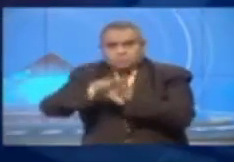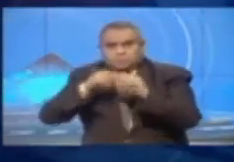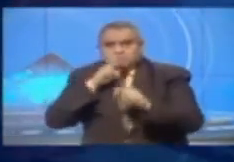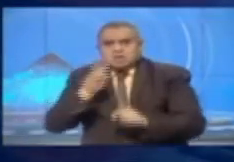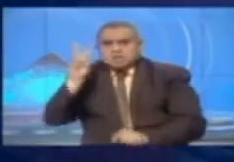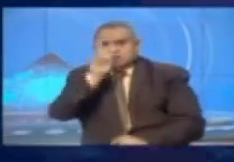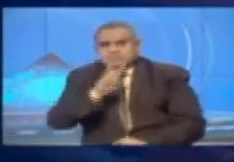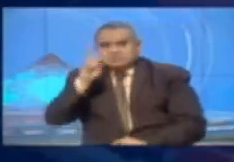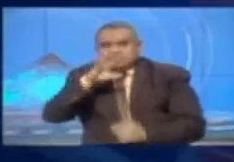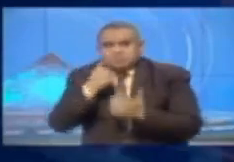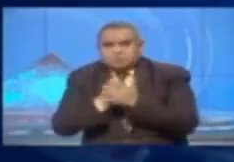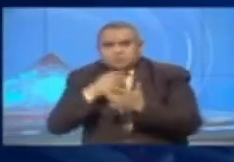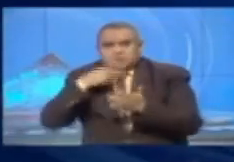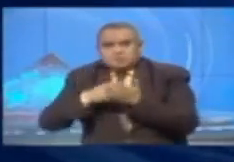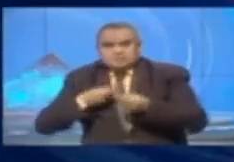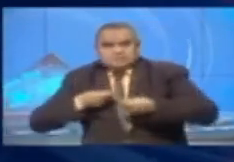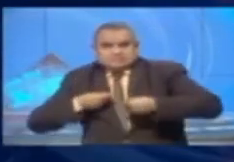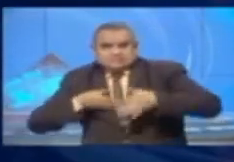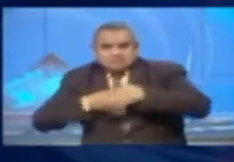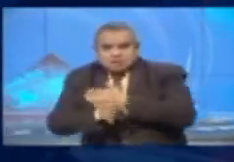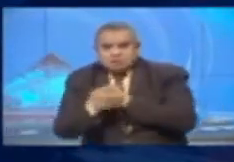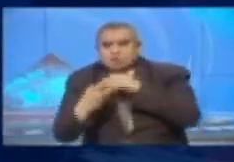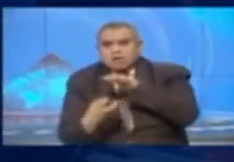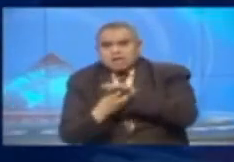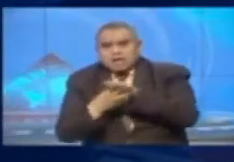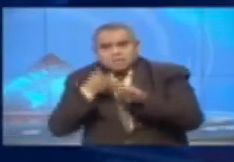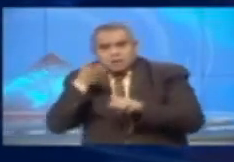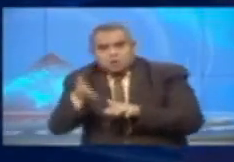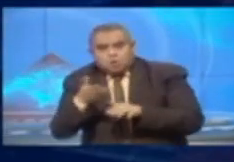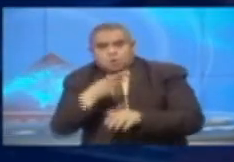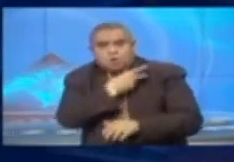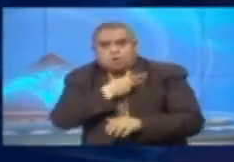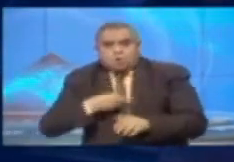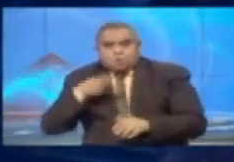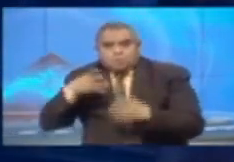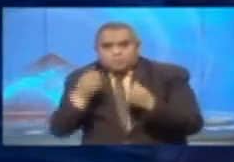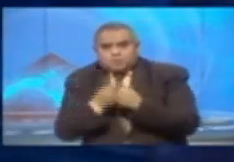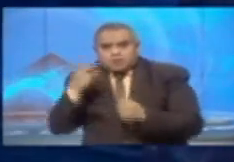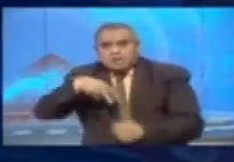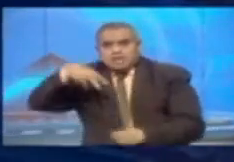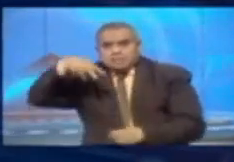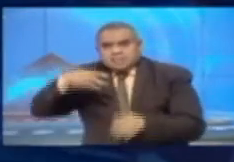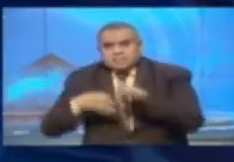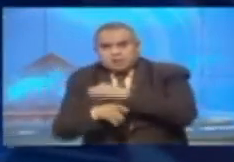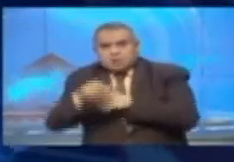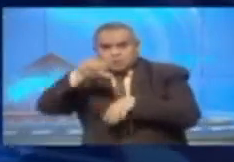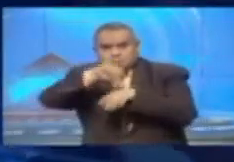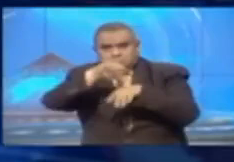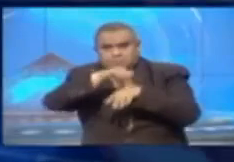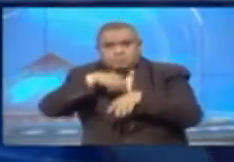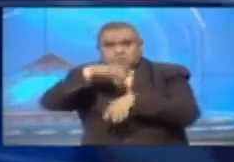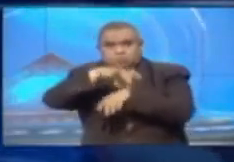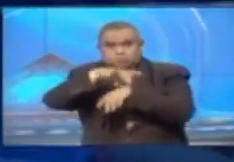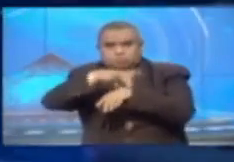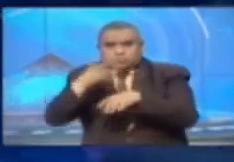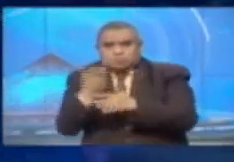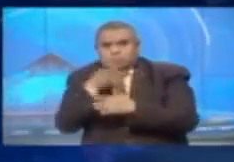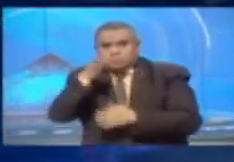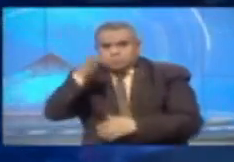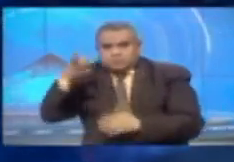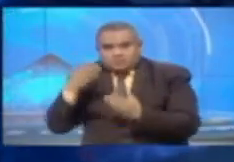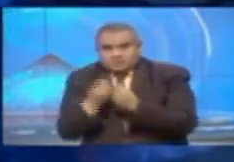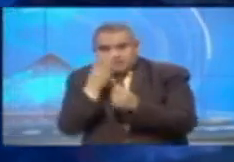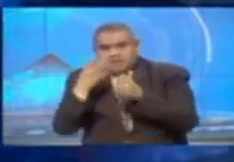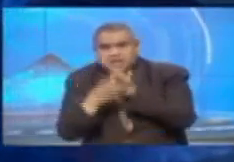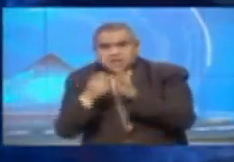27 وحدة لمكافحة التحرش بالجامعات الحكومية بجانب 8 وحدات استجابة طبية بعدد من